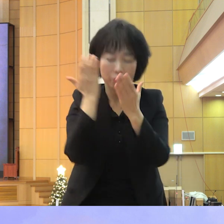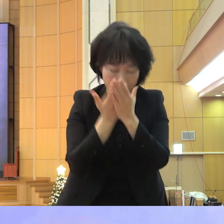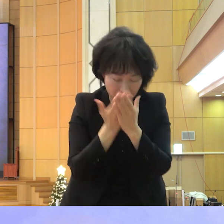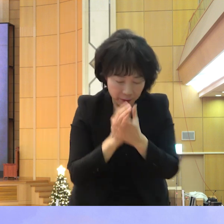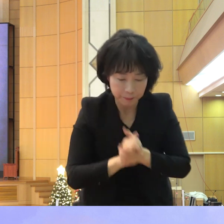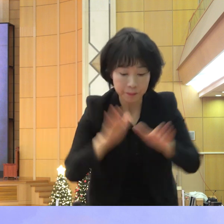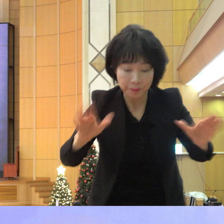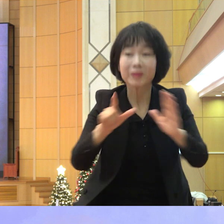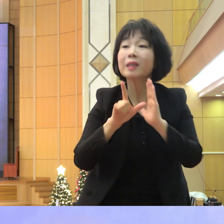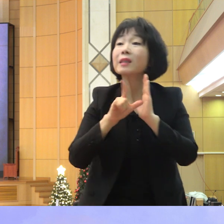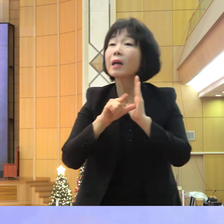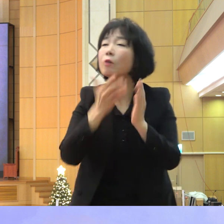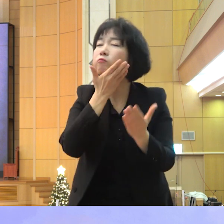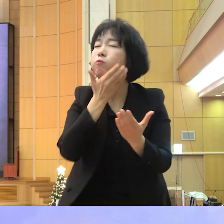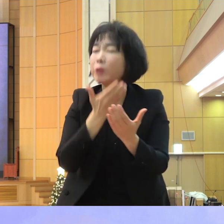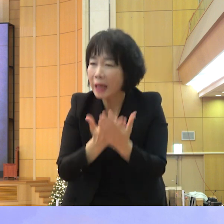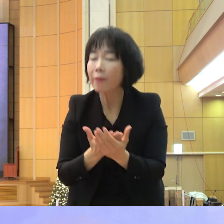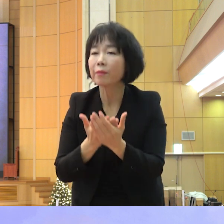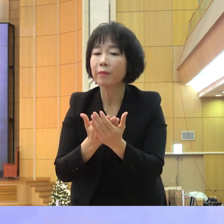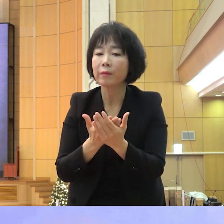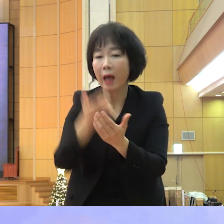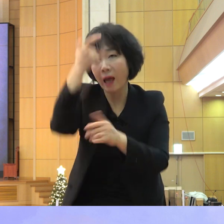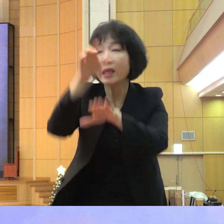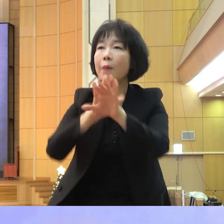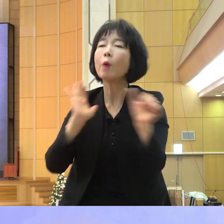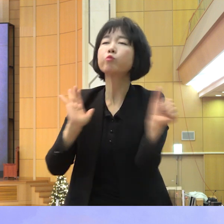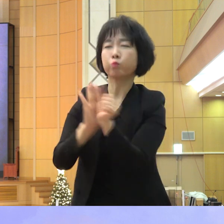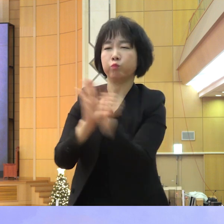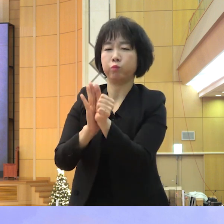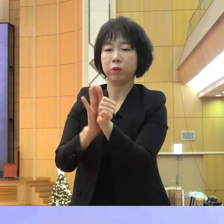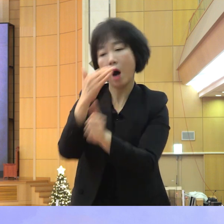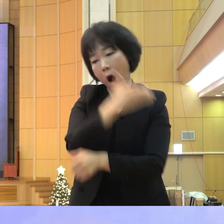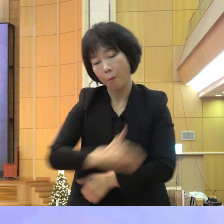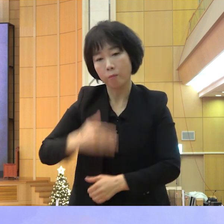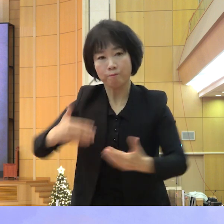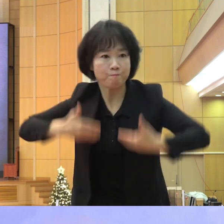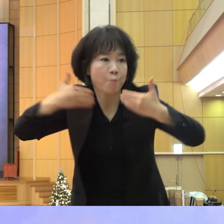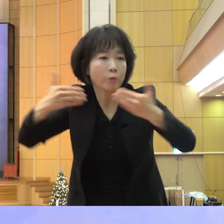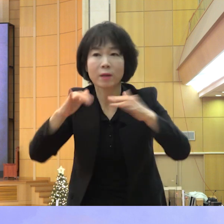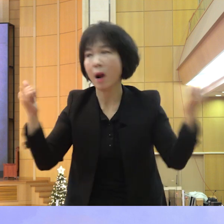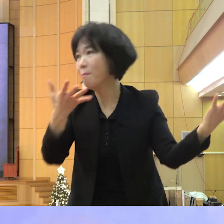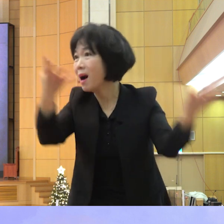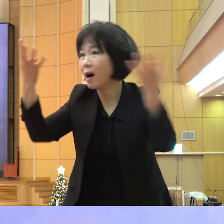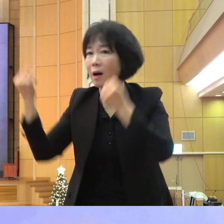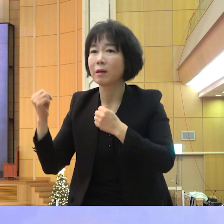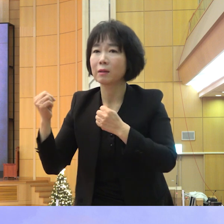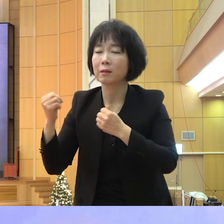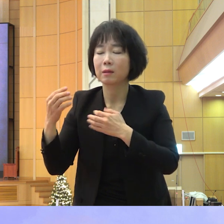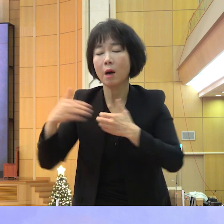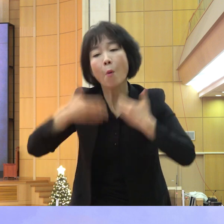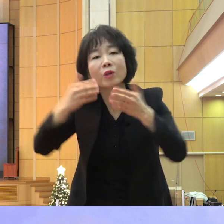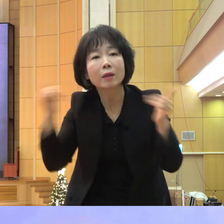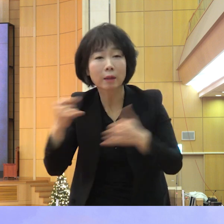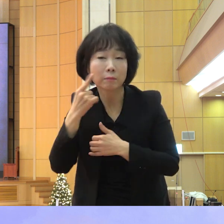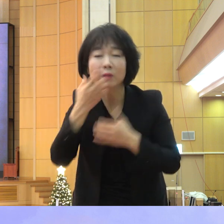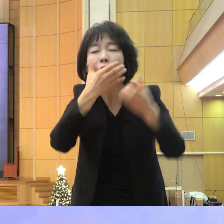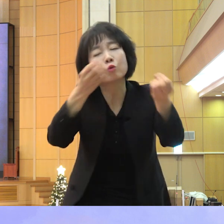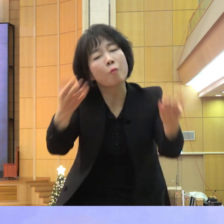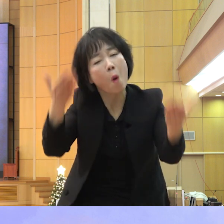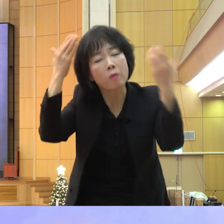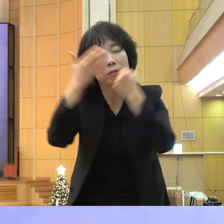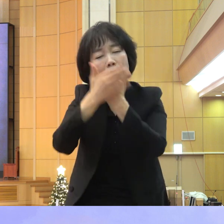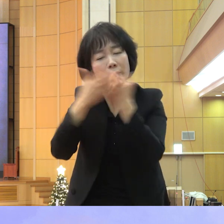주시옵소서. 이 시간에도 귀한 예배를 돕게 하여 헌신하며 봉사하는 자들이 있습니다. 그들 위해 주님의